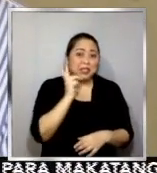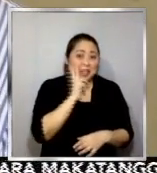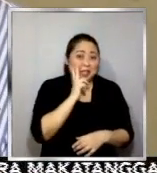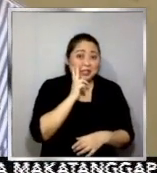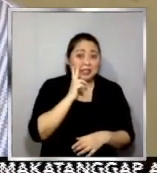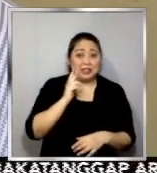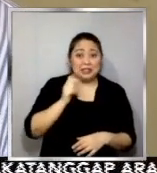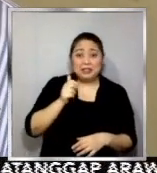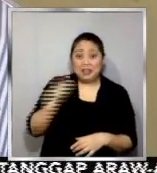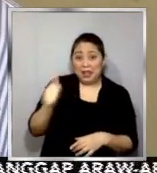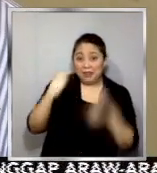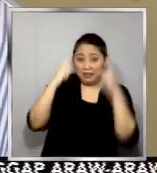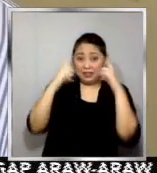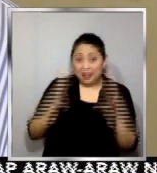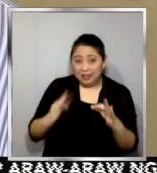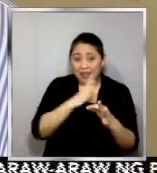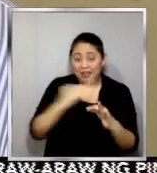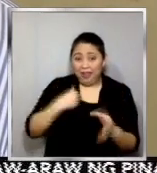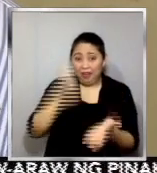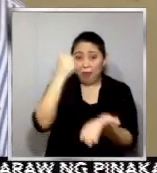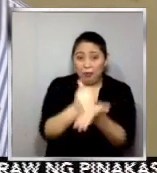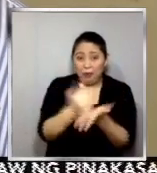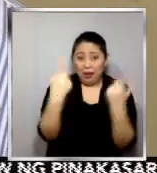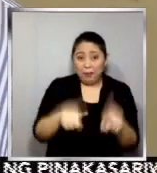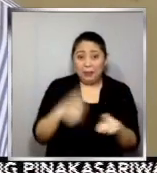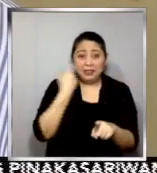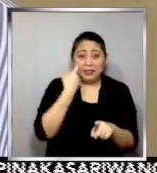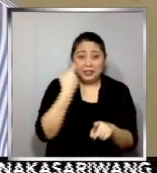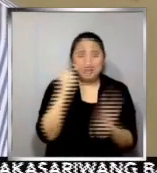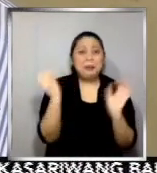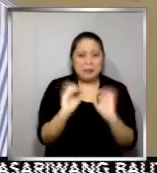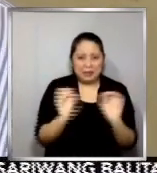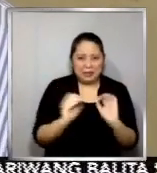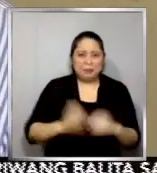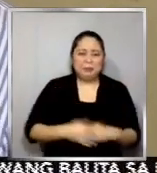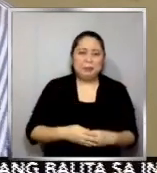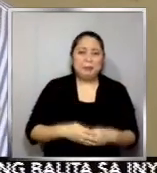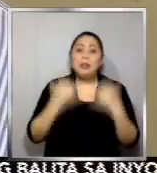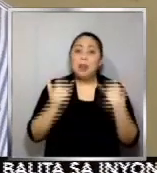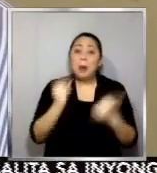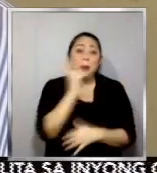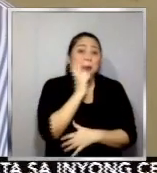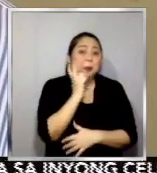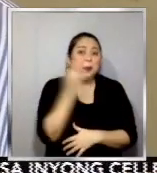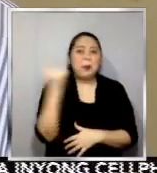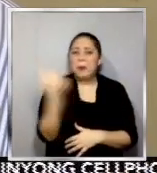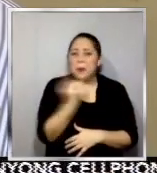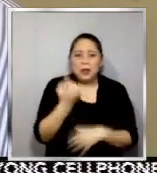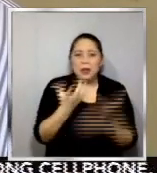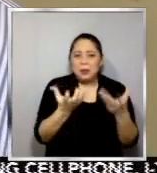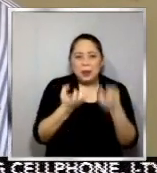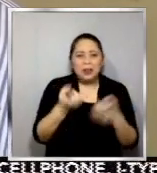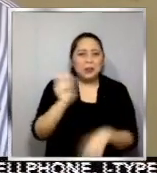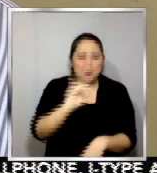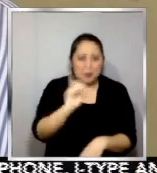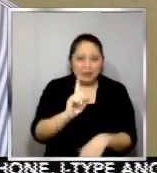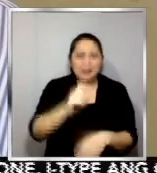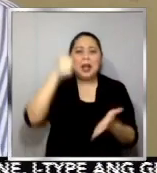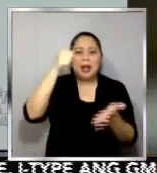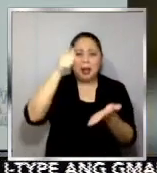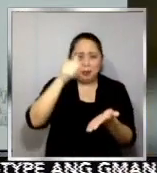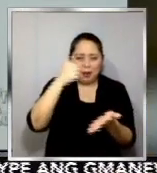ang mahalaga na lamang ngayon kay Pangulong Rodrigo Duterte ay ang maipasa ang budget. Bahala na raw ang kamara sa mga gusto nitong